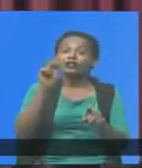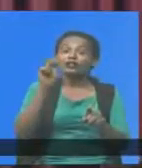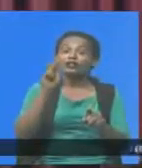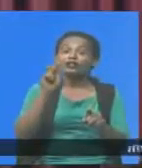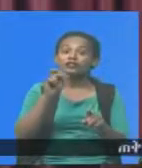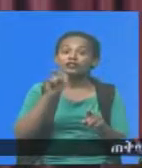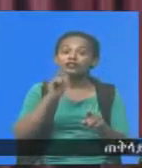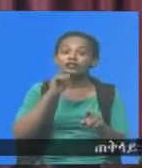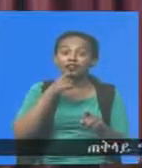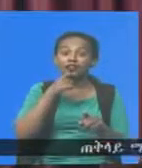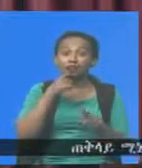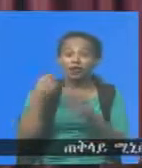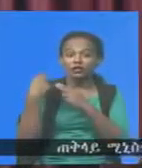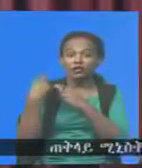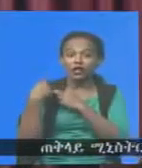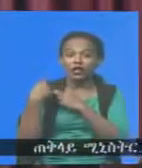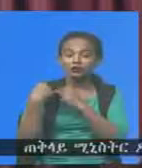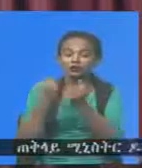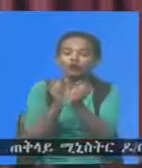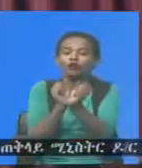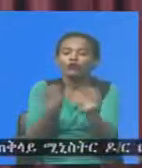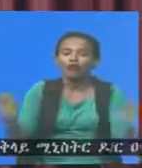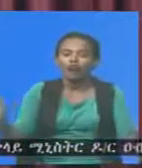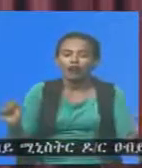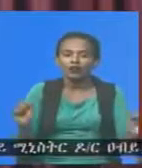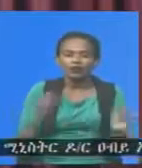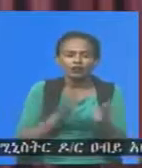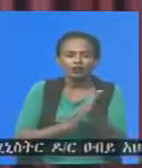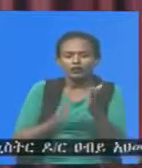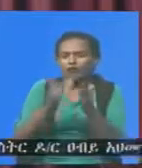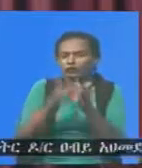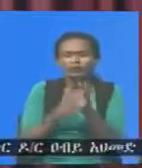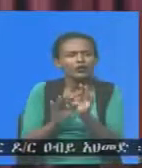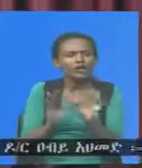እንዴ? ይቅርታ እኮ እንደሱ ነው። ይቅርታ ድንበር የለው።